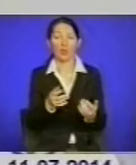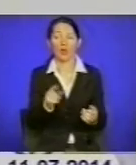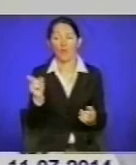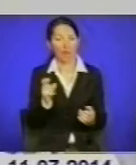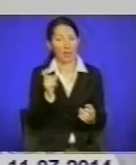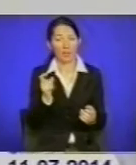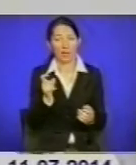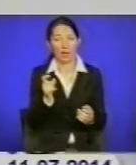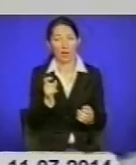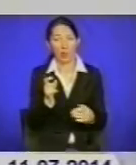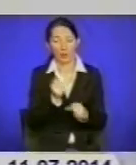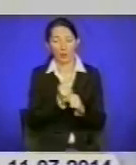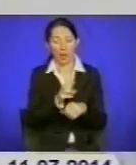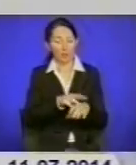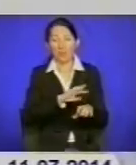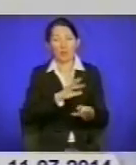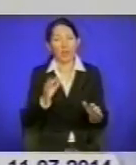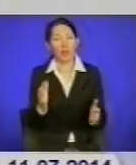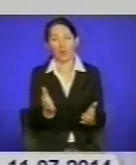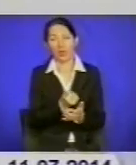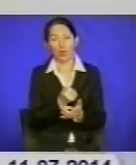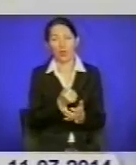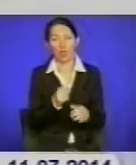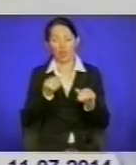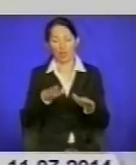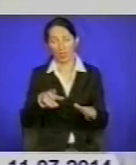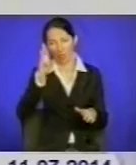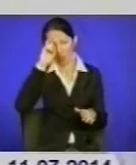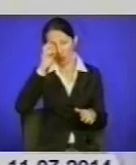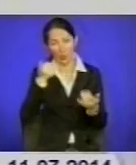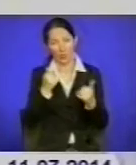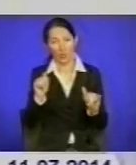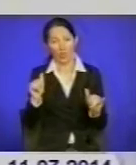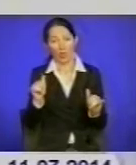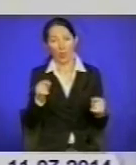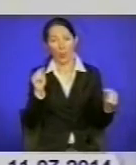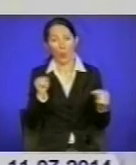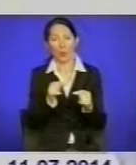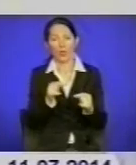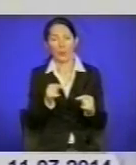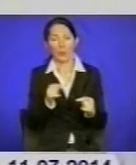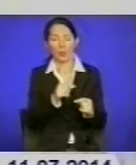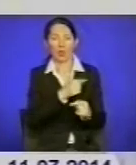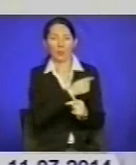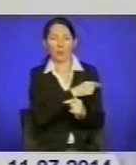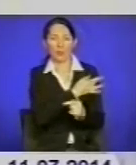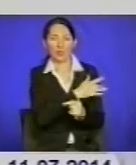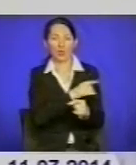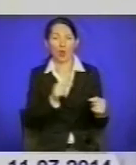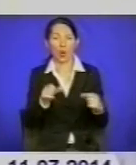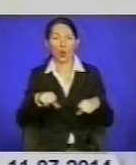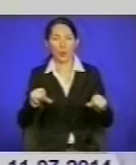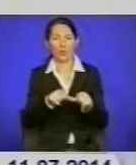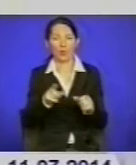власника працівника міліції не вдалося, рішенням Державної надзвичайної протиепізоотичної комісії при Чортківській районній